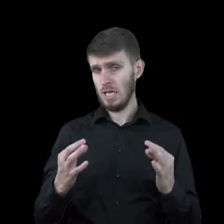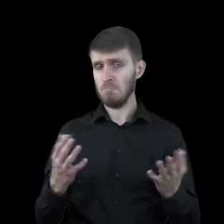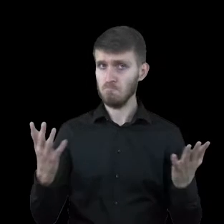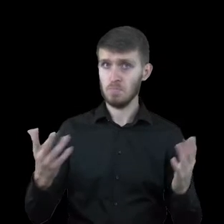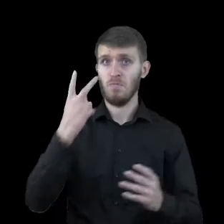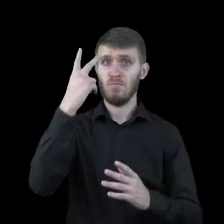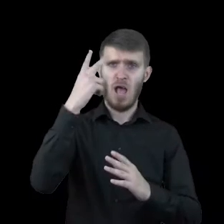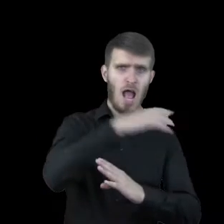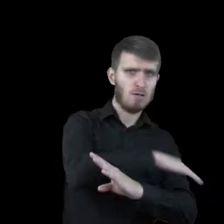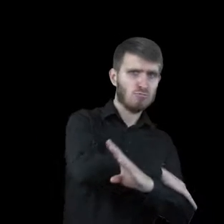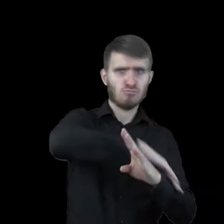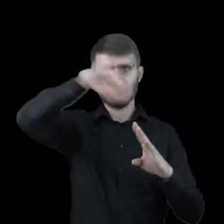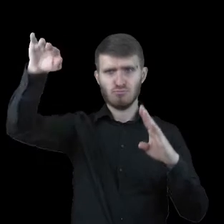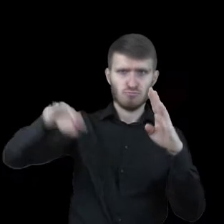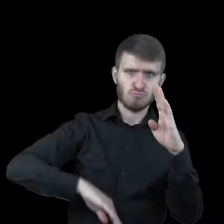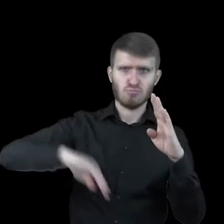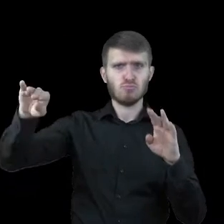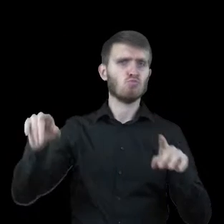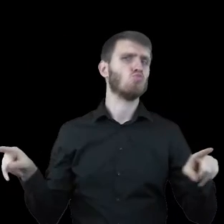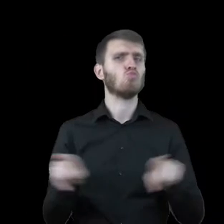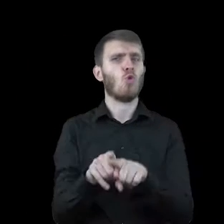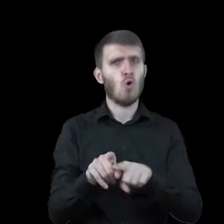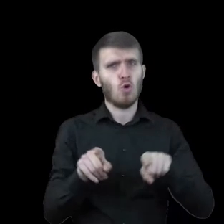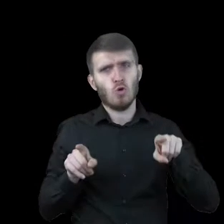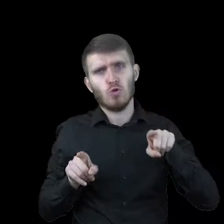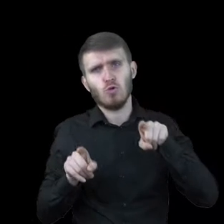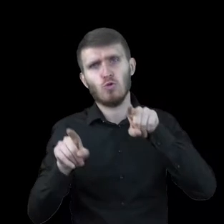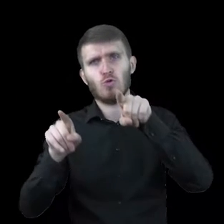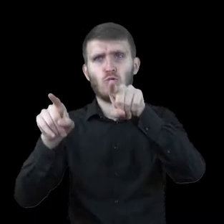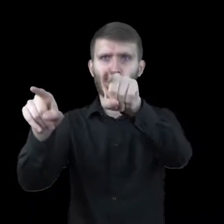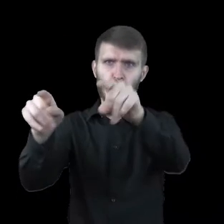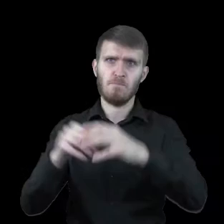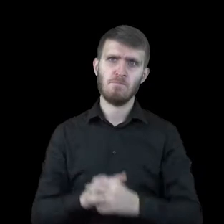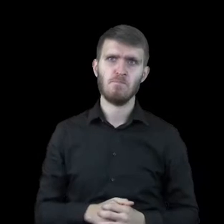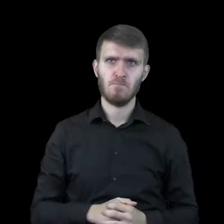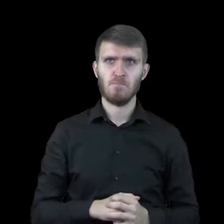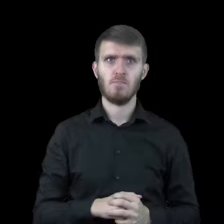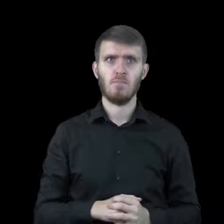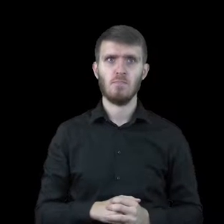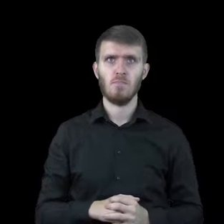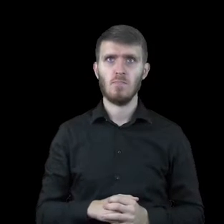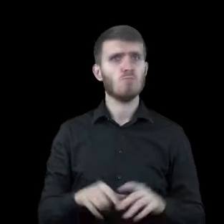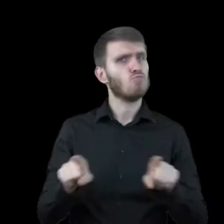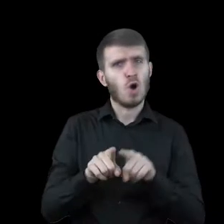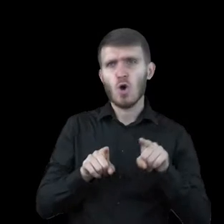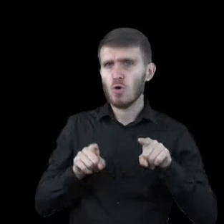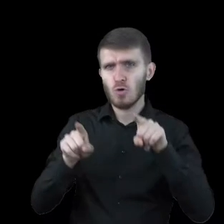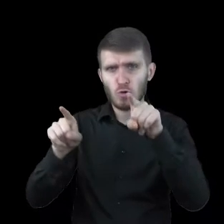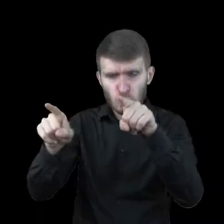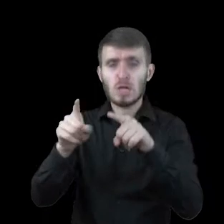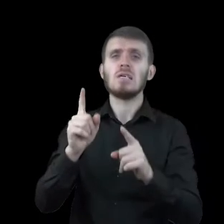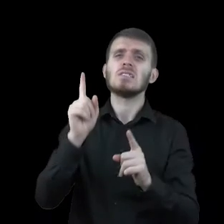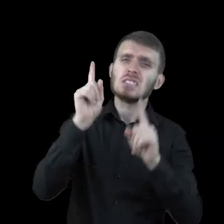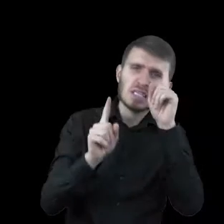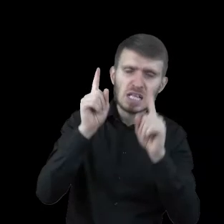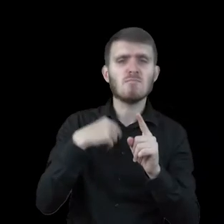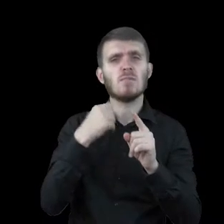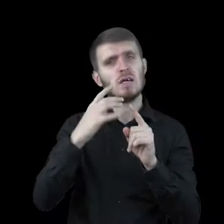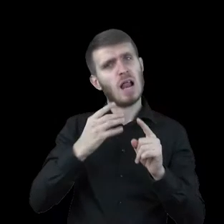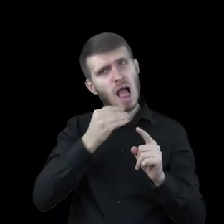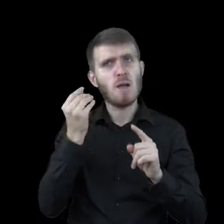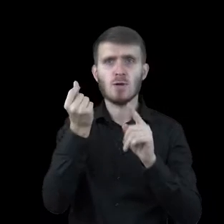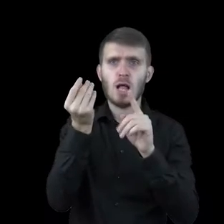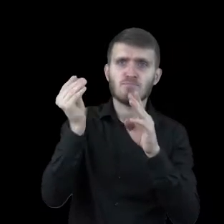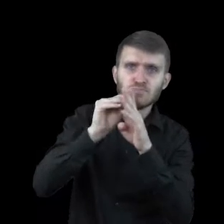Powiedzmy, że mamy daną parę prostych równoległych. Mamy dwie proste i one są do siebie równoległe. Czasami to się nawet tak oznacza, żeby